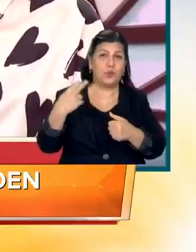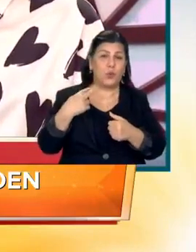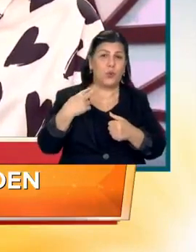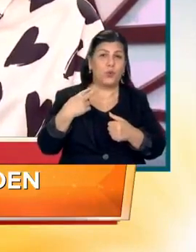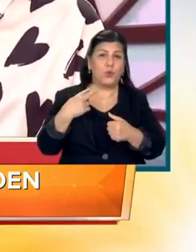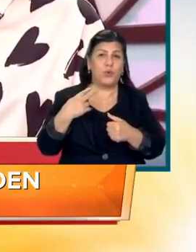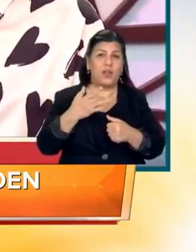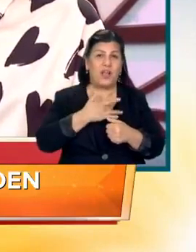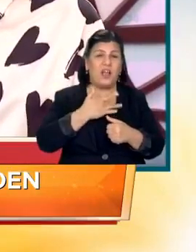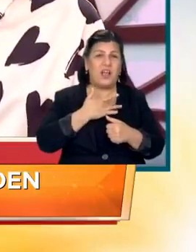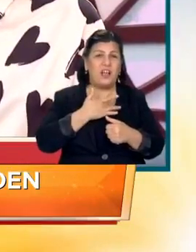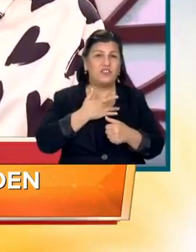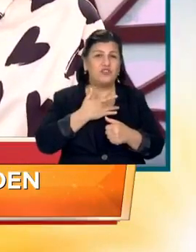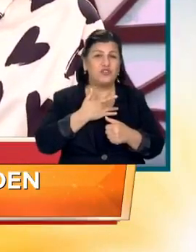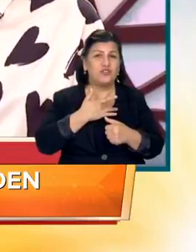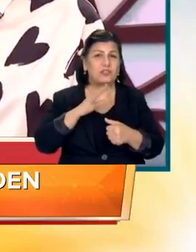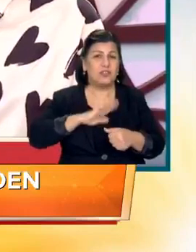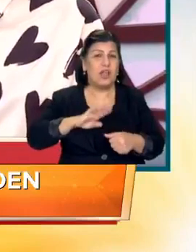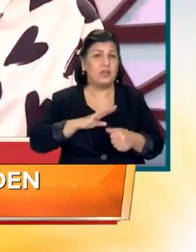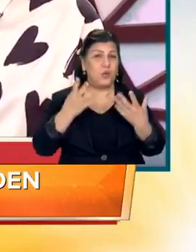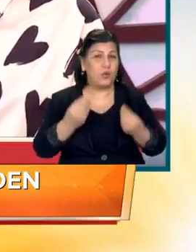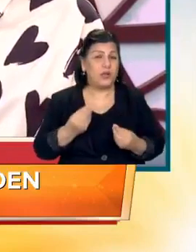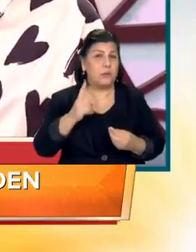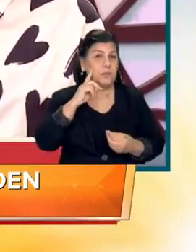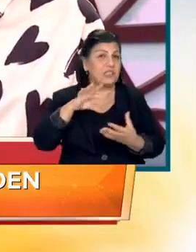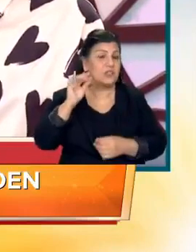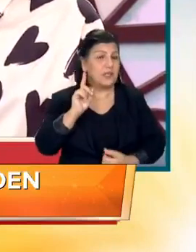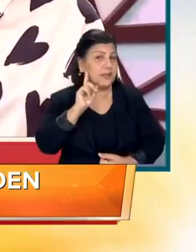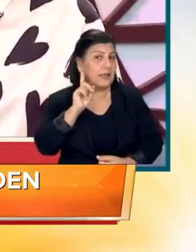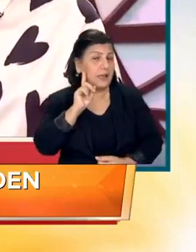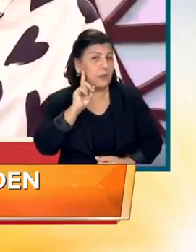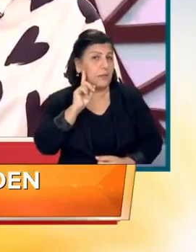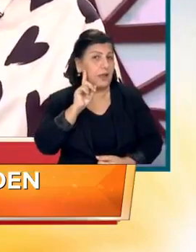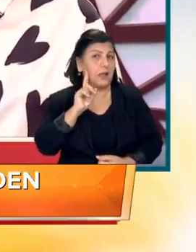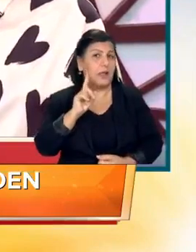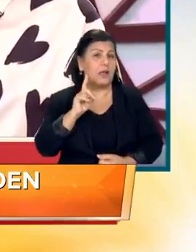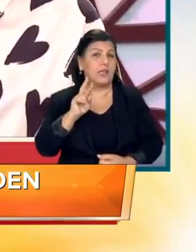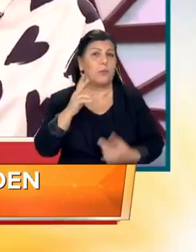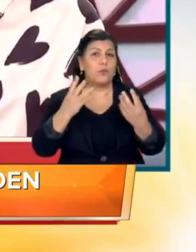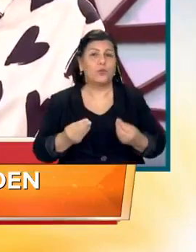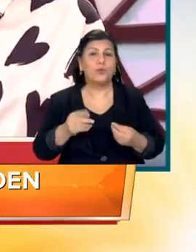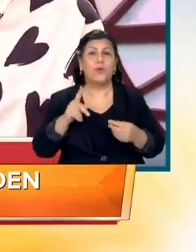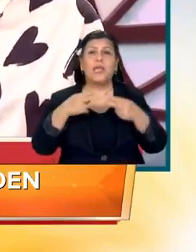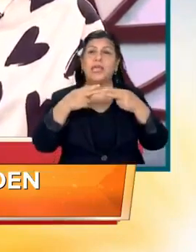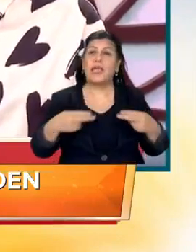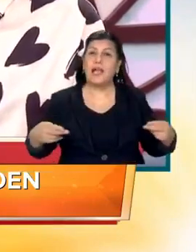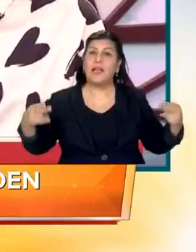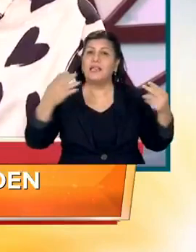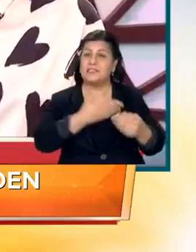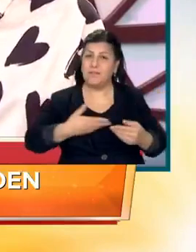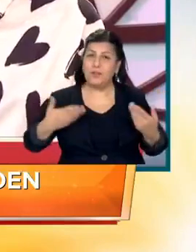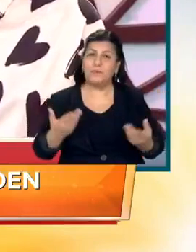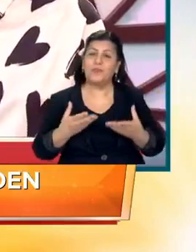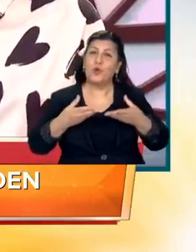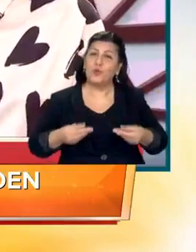genelde insan teki acı duyan Derdi olan birini dinlemeye eğilimlidir O yüzden hikayeleri seviyoruz ya